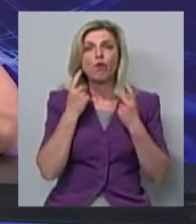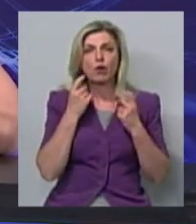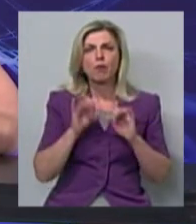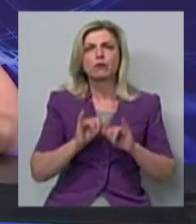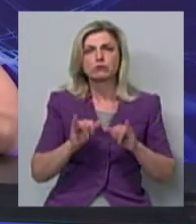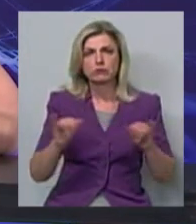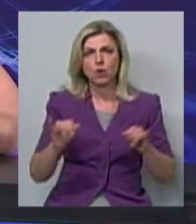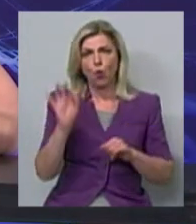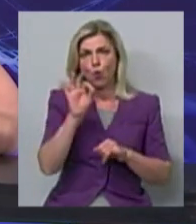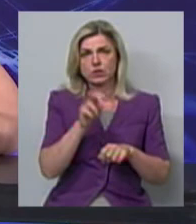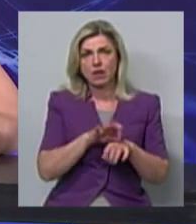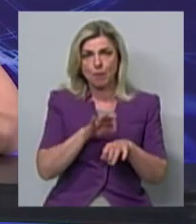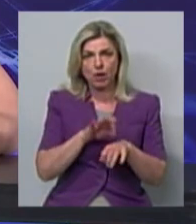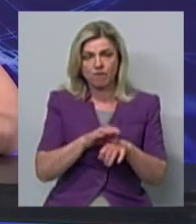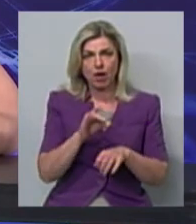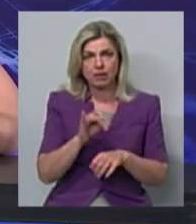тоже